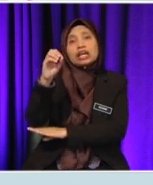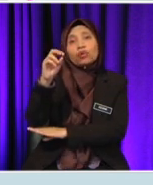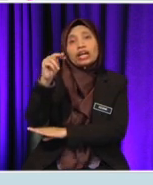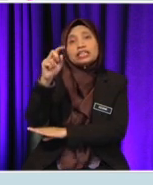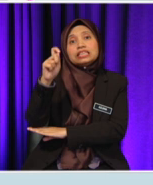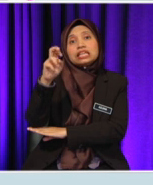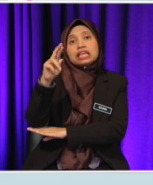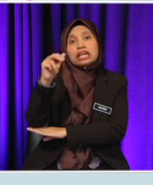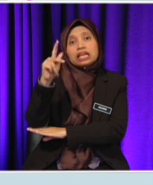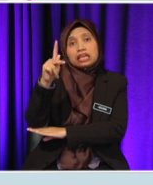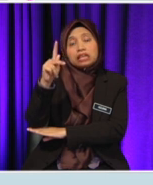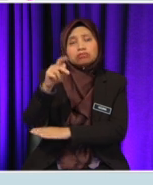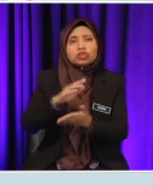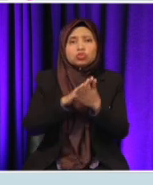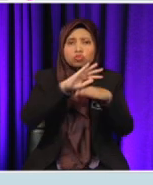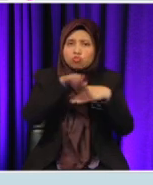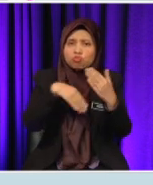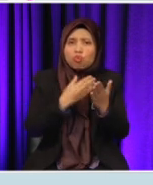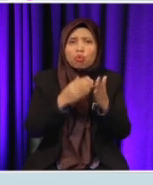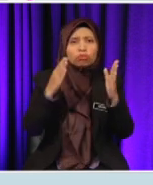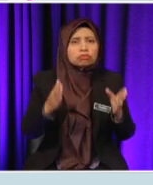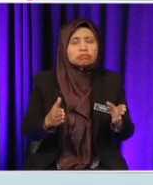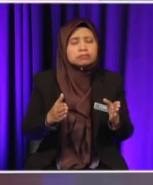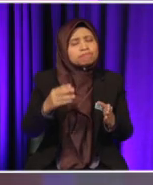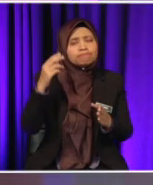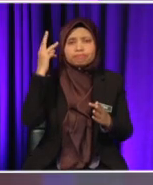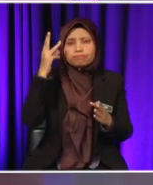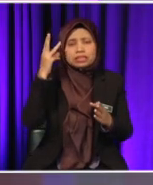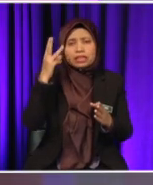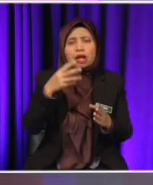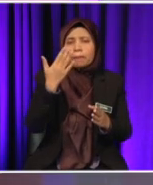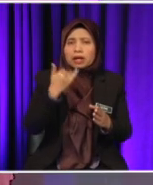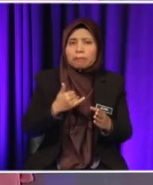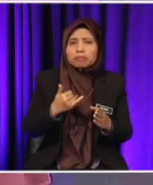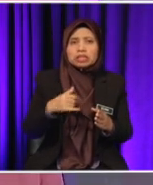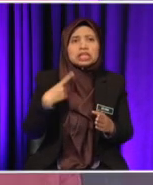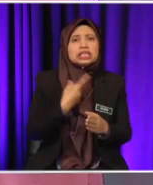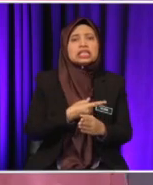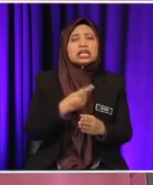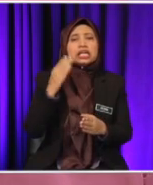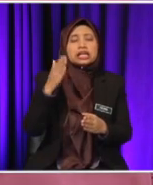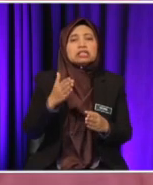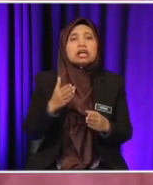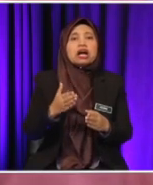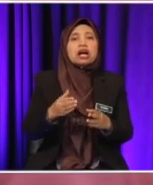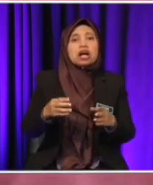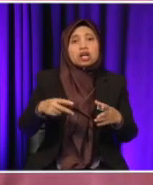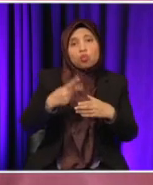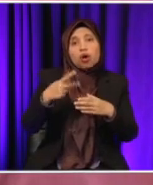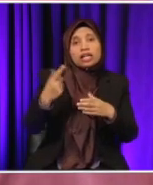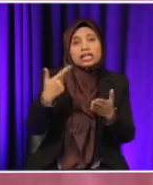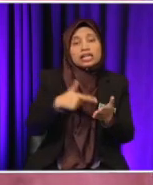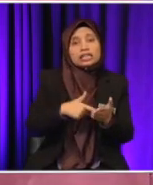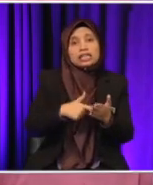biasa dan juga golongan profesional kita akan kupas lagi Beberapa elemen selepas